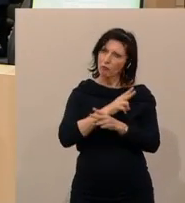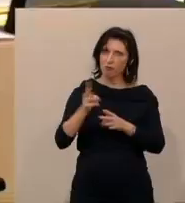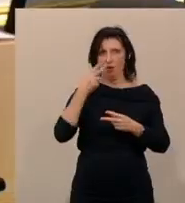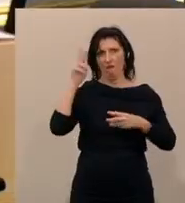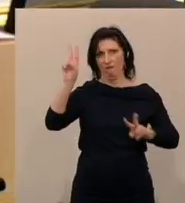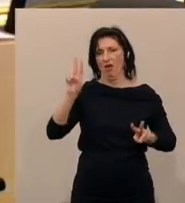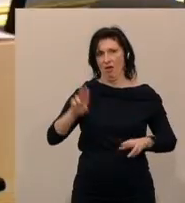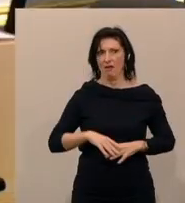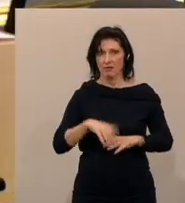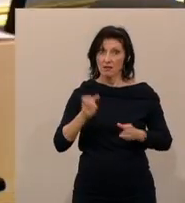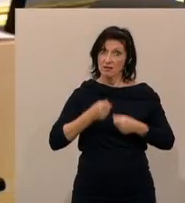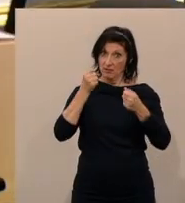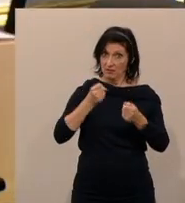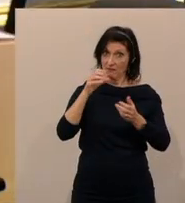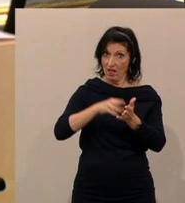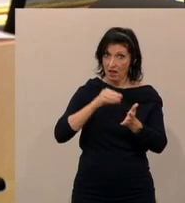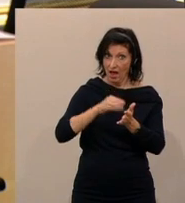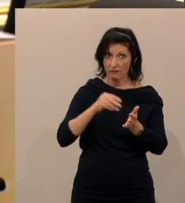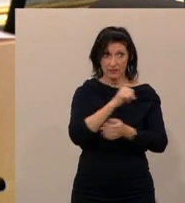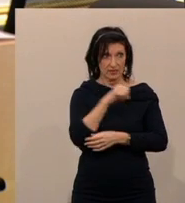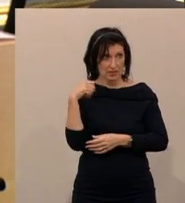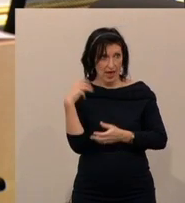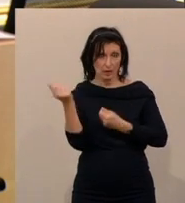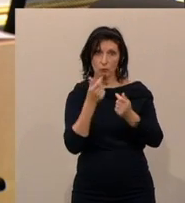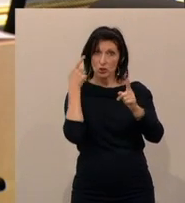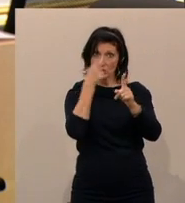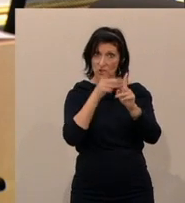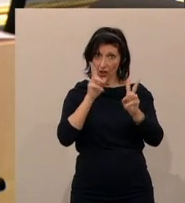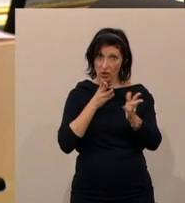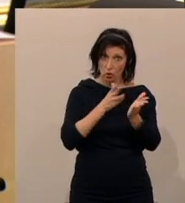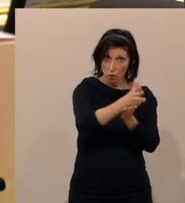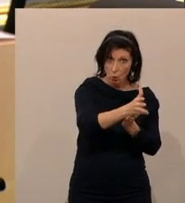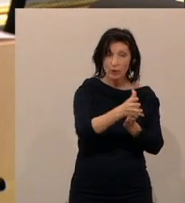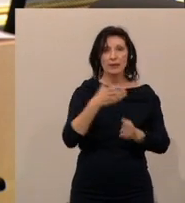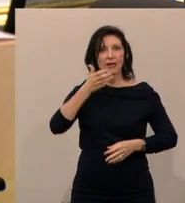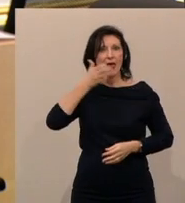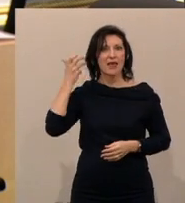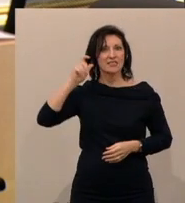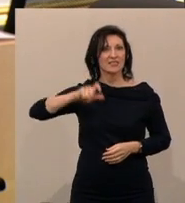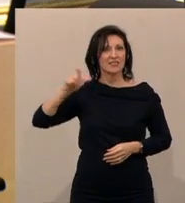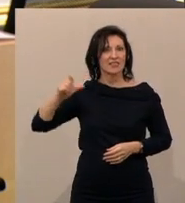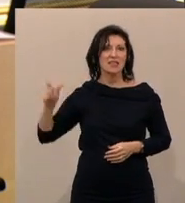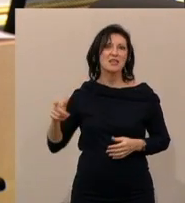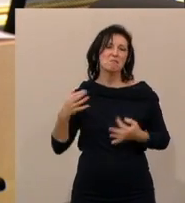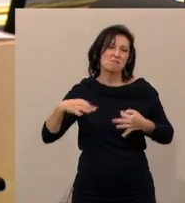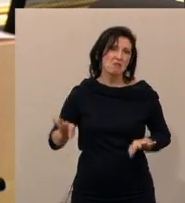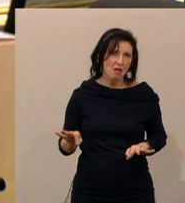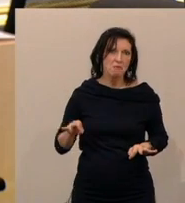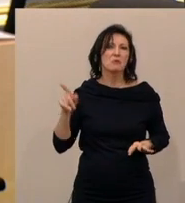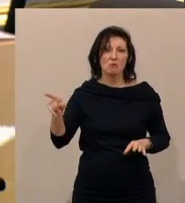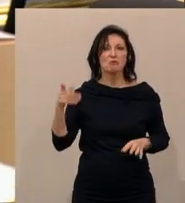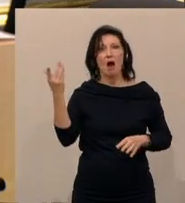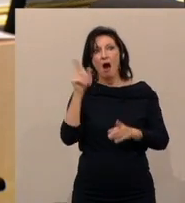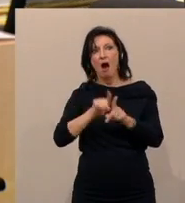wird. Gewaltanwendung zur Durchsetzung der eigenen politischen Ziele wird durch Extremisten legitimiert und dazu